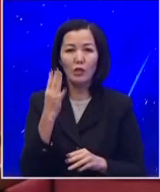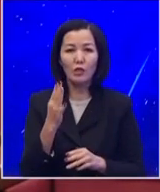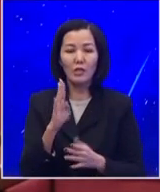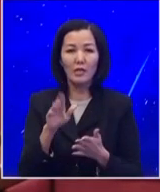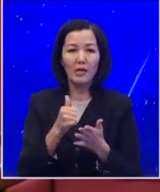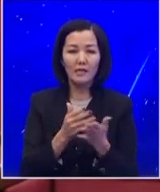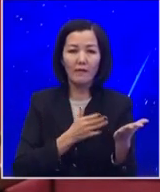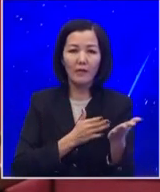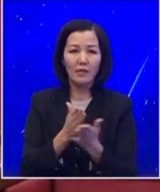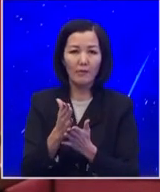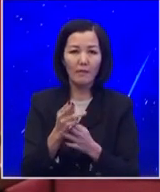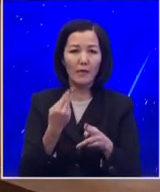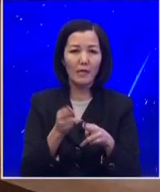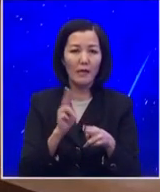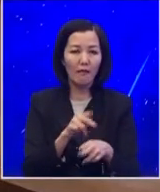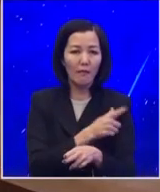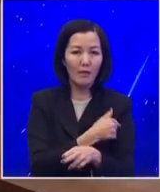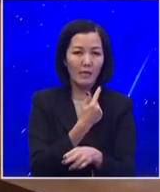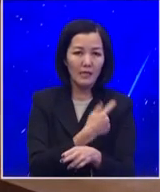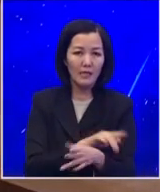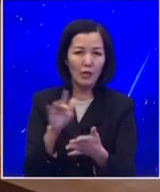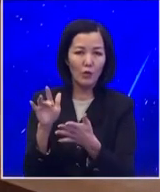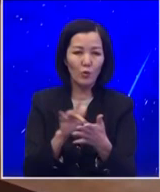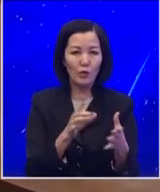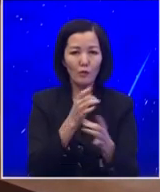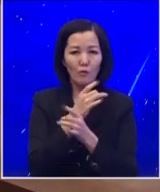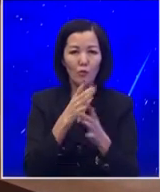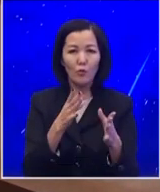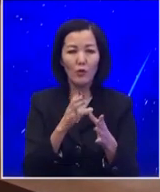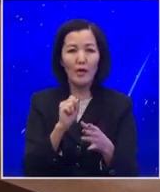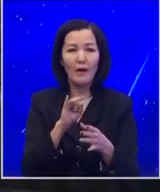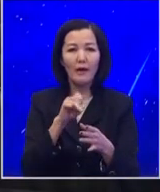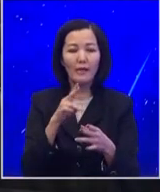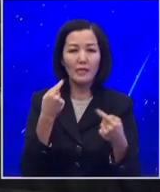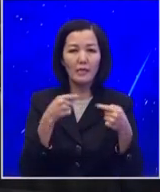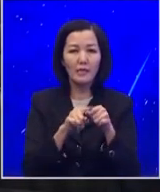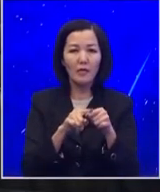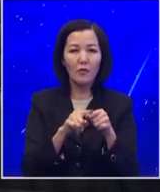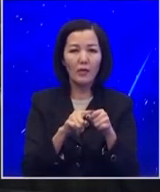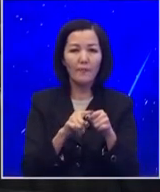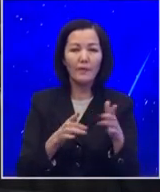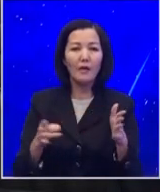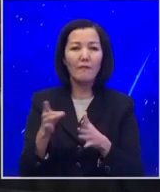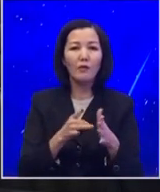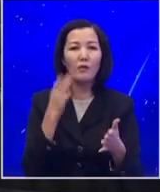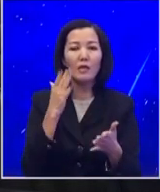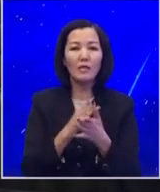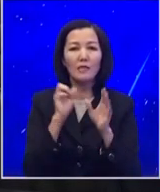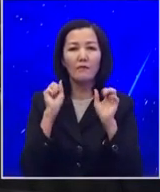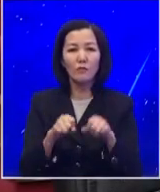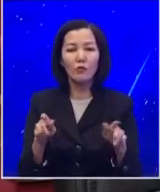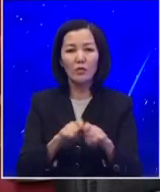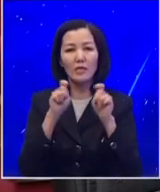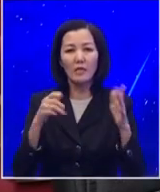перечислив 4 основных направления. Это медицина, туризм, культура и IT-технологии. К слову, в регионе